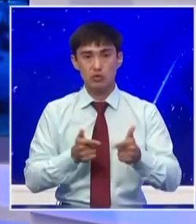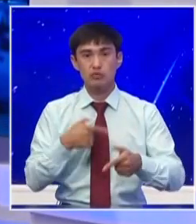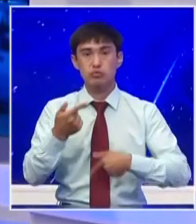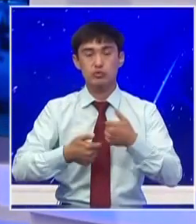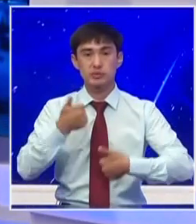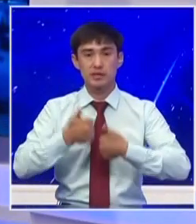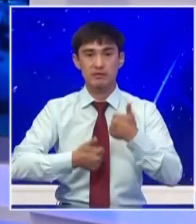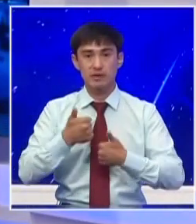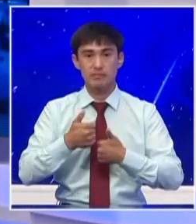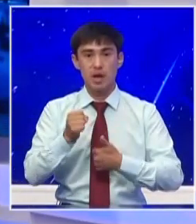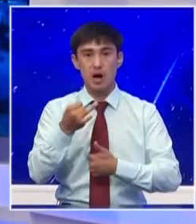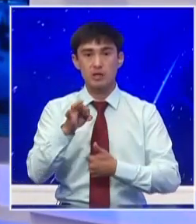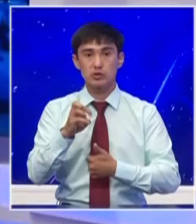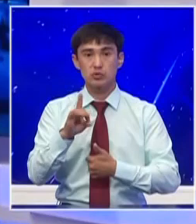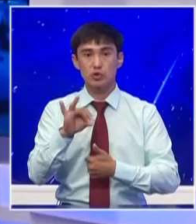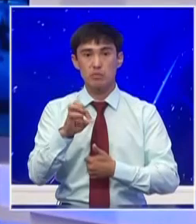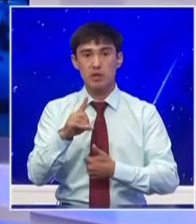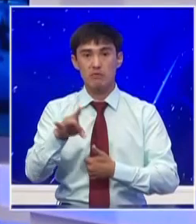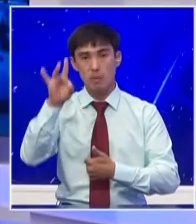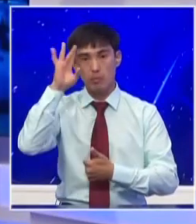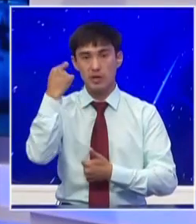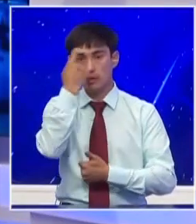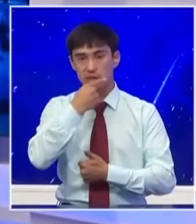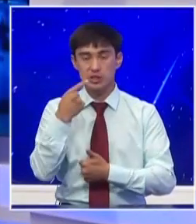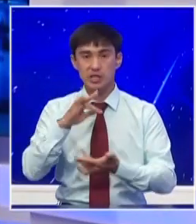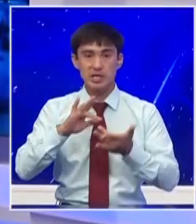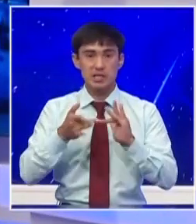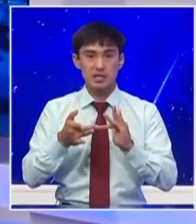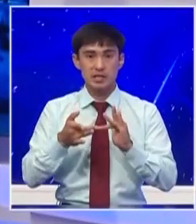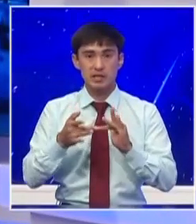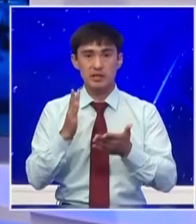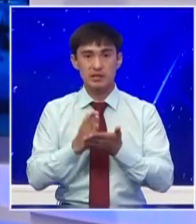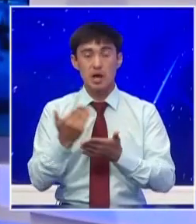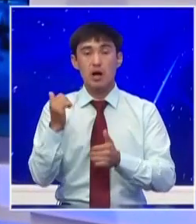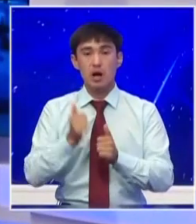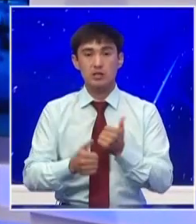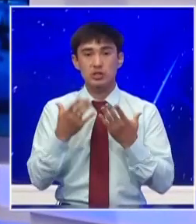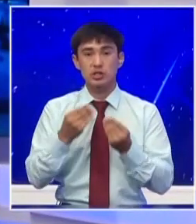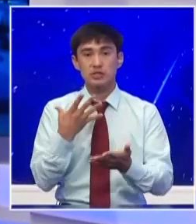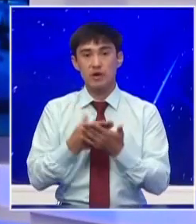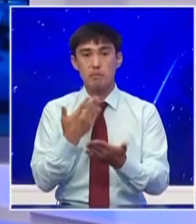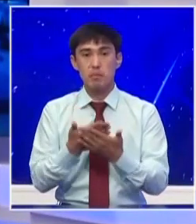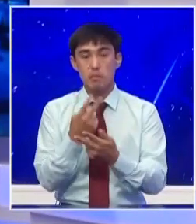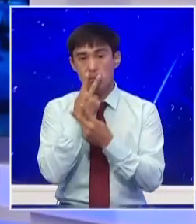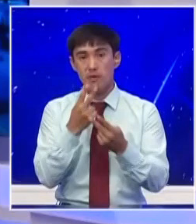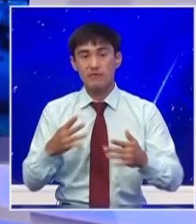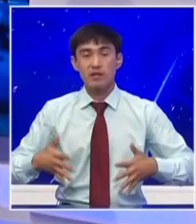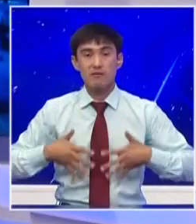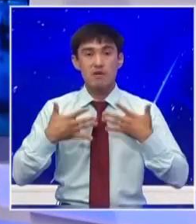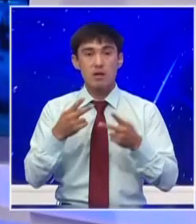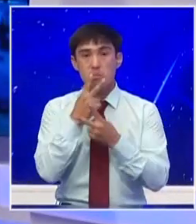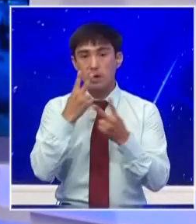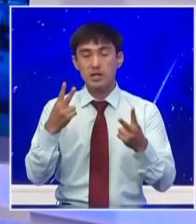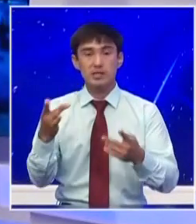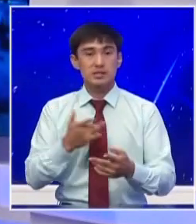предстоящим соревнованиям. Айсулу Сулейменова – популярная личность на интернет-просторах. Каждый день своим примером она вдохновляет и